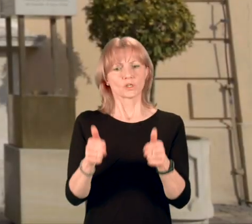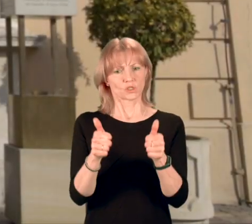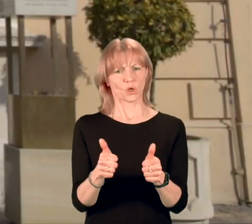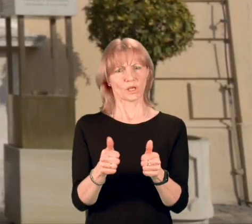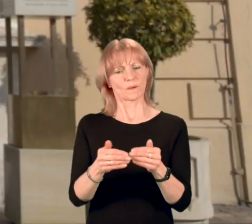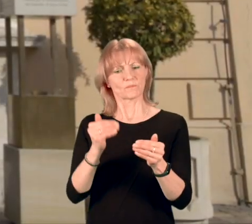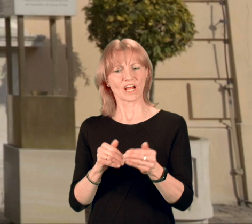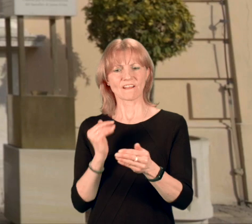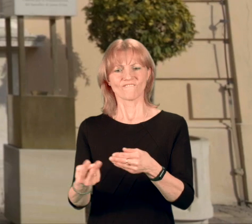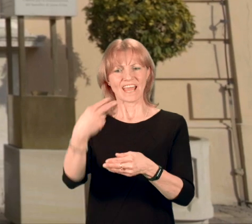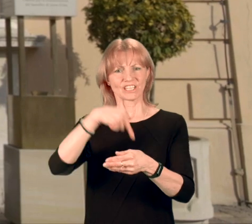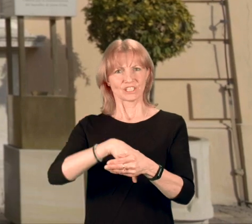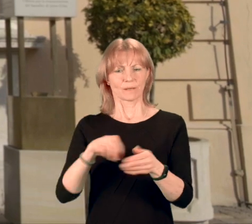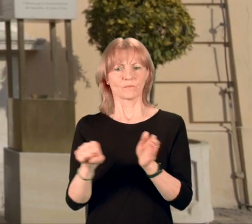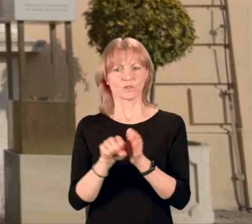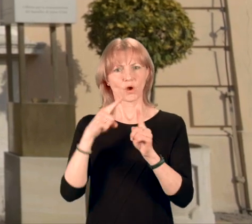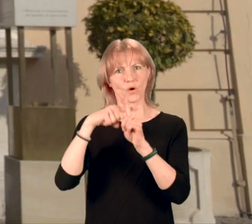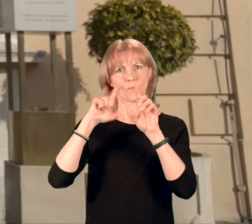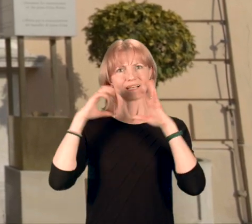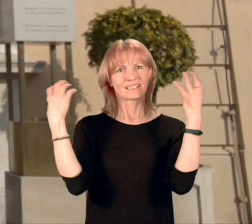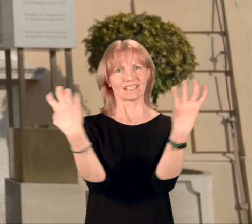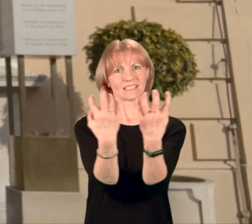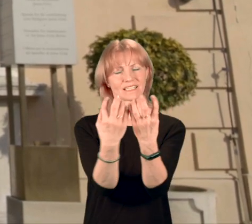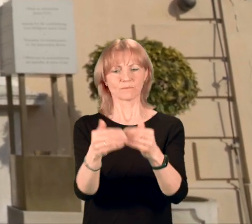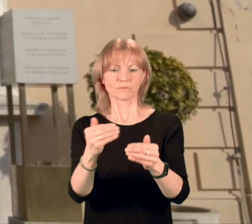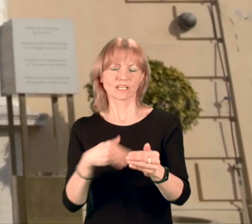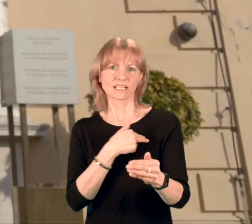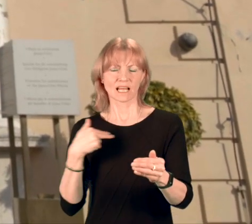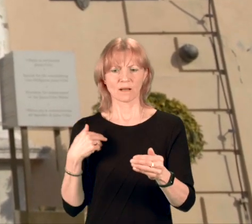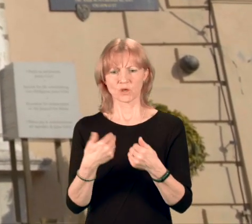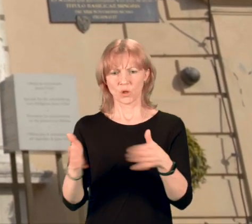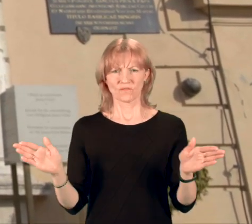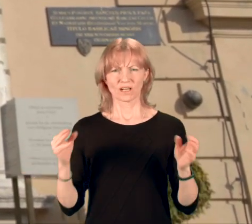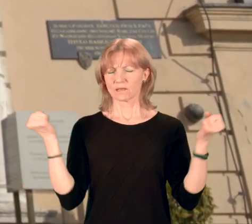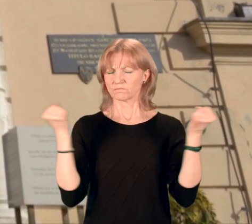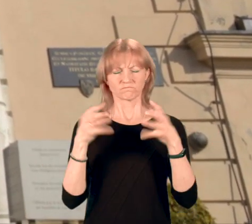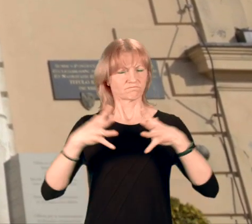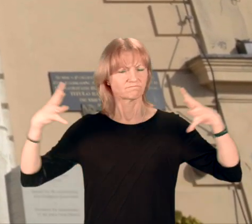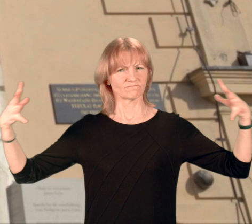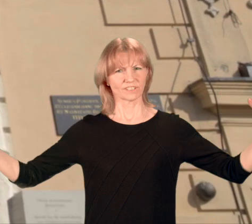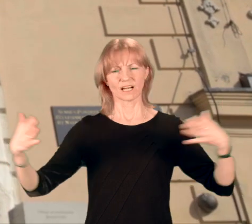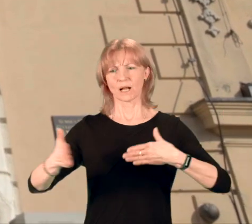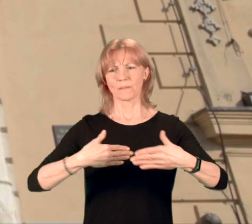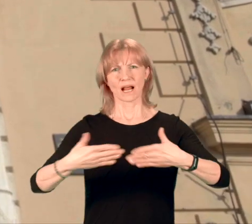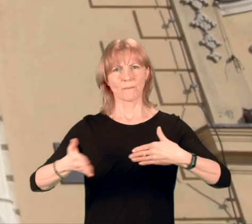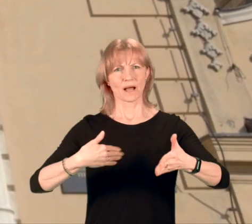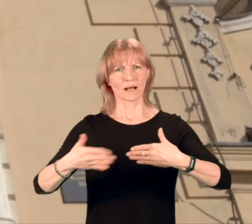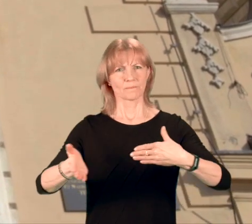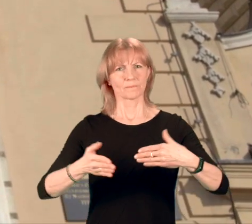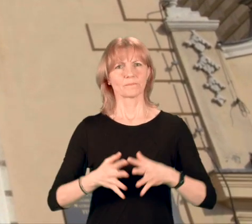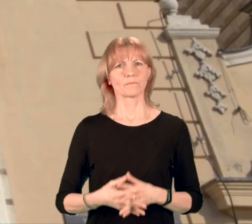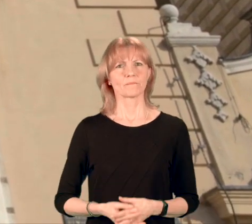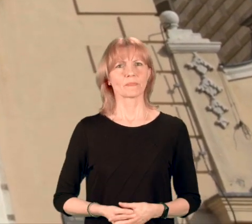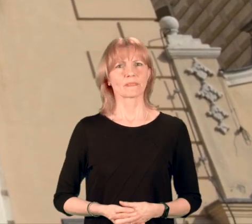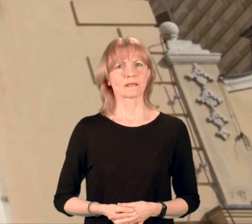Stoimy przed wejściem do Bazyliki. Przed nami otwarta potężna brama. Nad naszymi głowami na